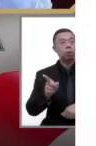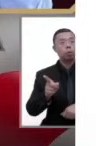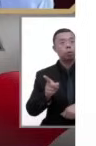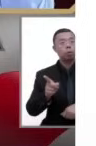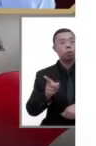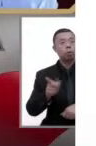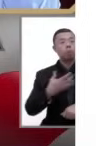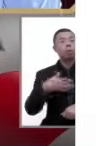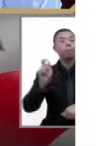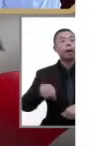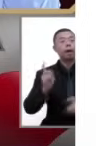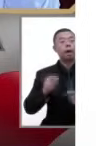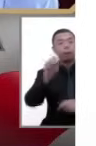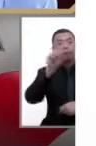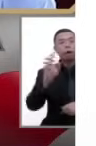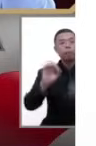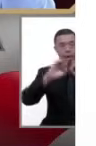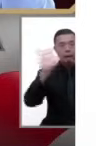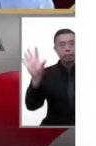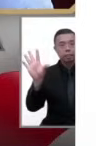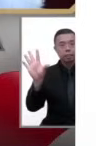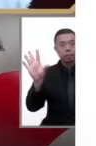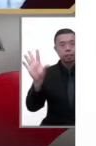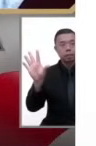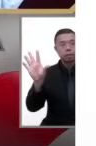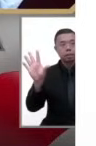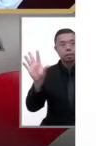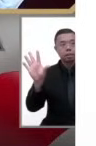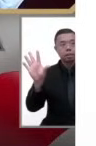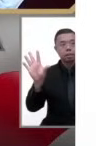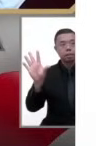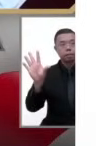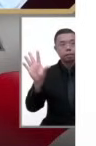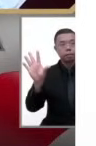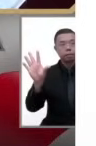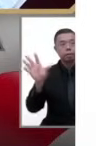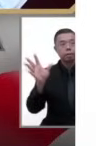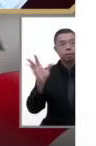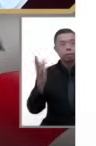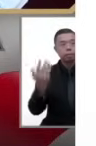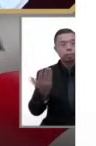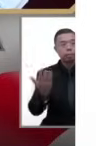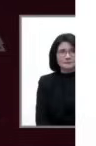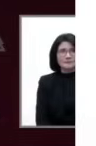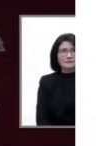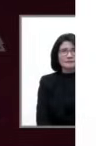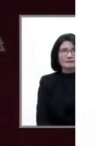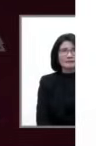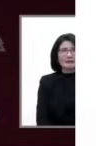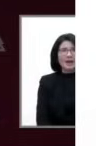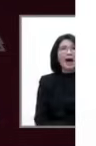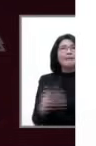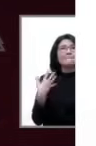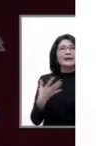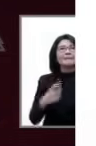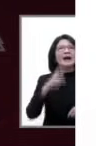menerangkan sesuai dengan yang ditanyakan Mas Gibran kalau teman-teman enggak percaya atau nih Saya senang kemarin yang